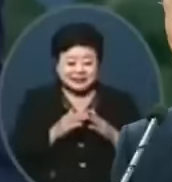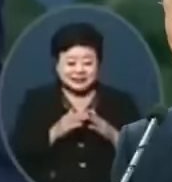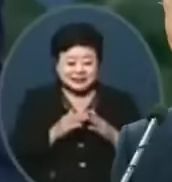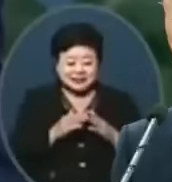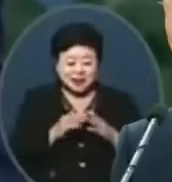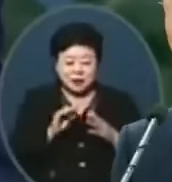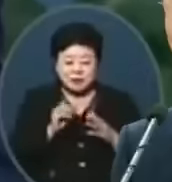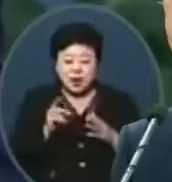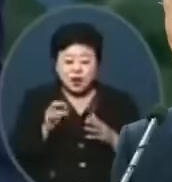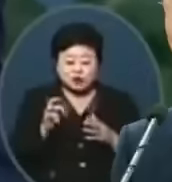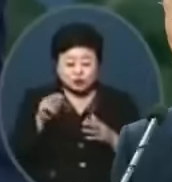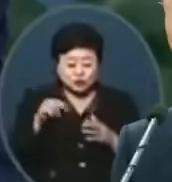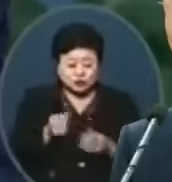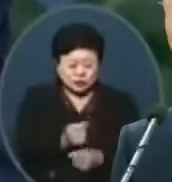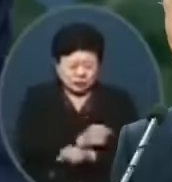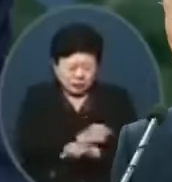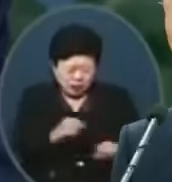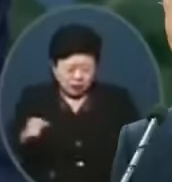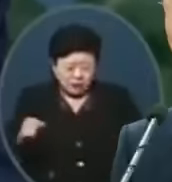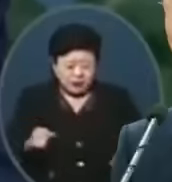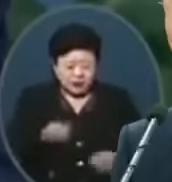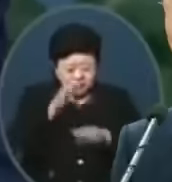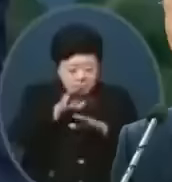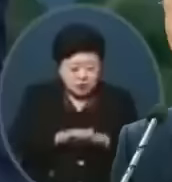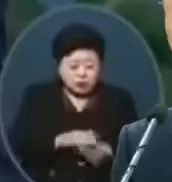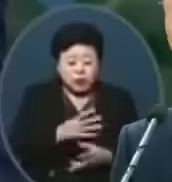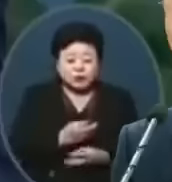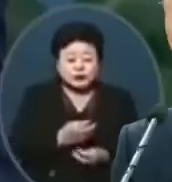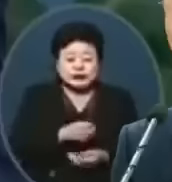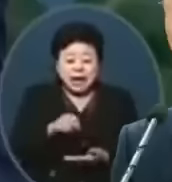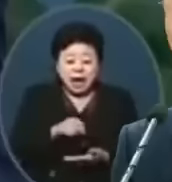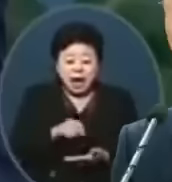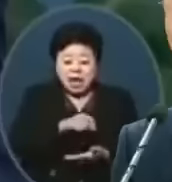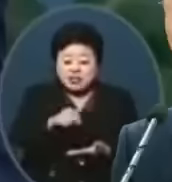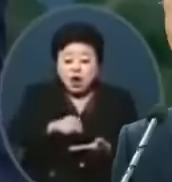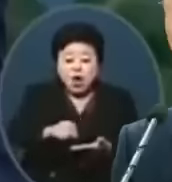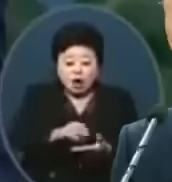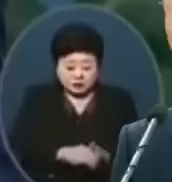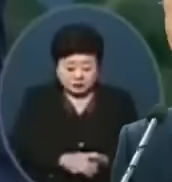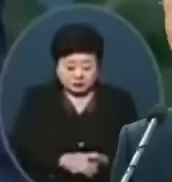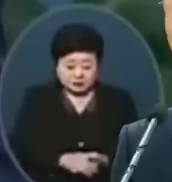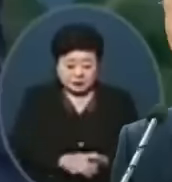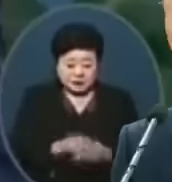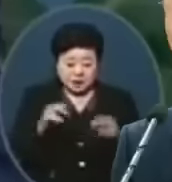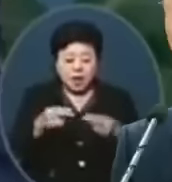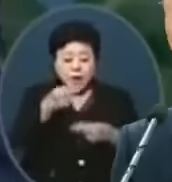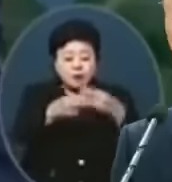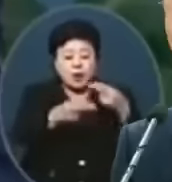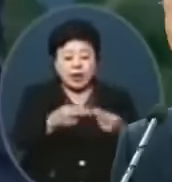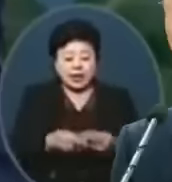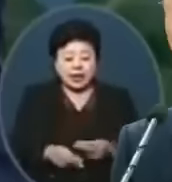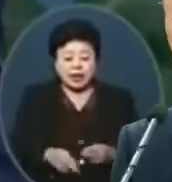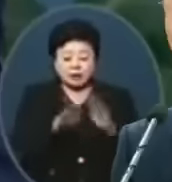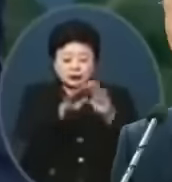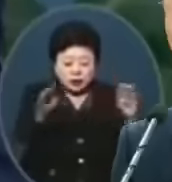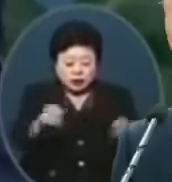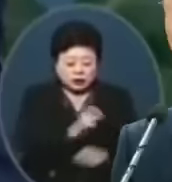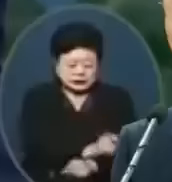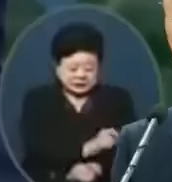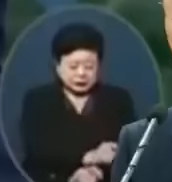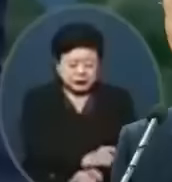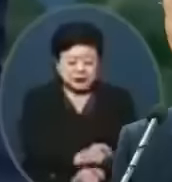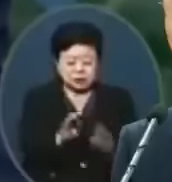평수와 교인 수를 적으십시오. 적어서 벽에다 붙여놓고 사무실에